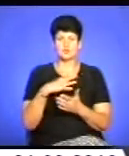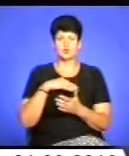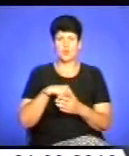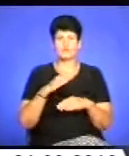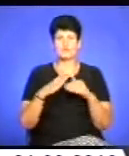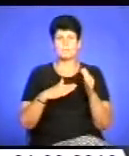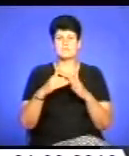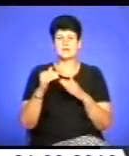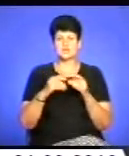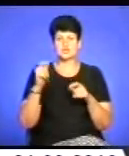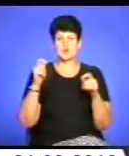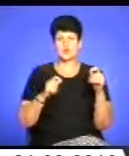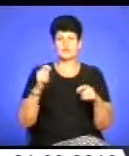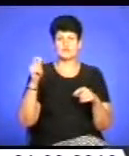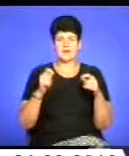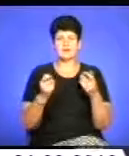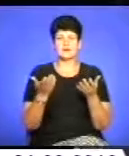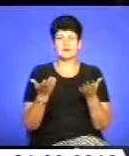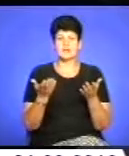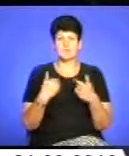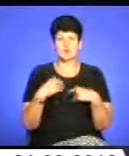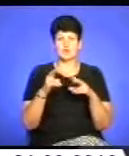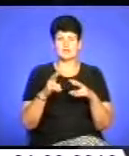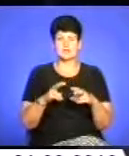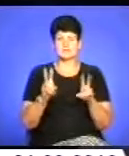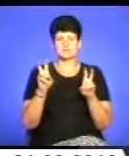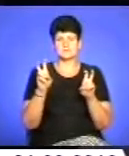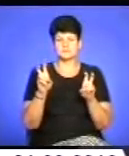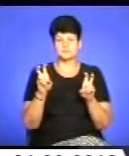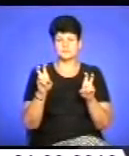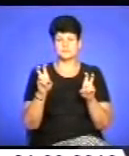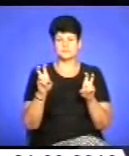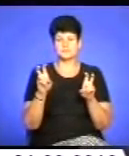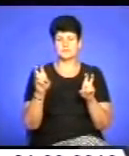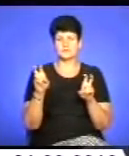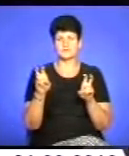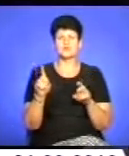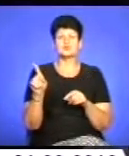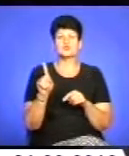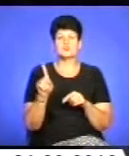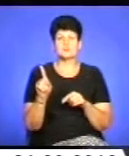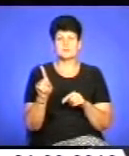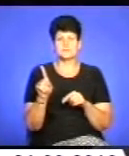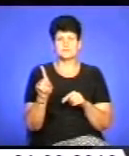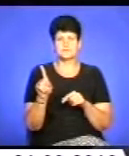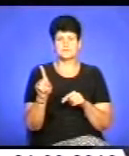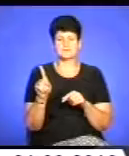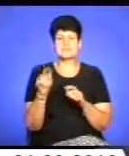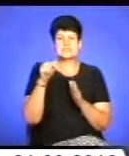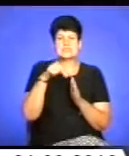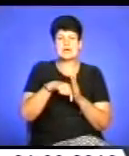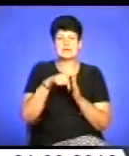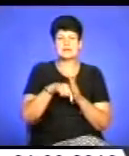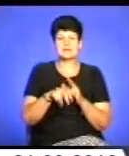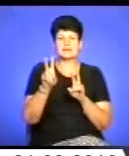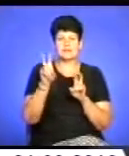духовно-практичні конференції, на яких ми розглядаємо певну тематику. Для того, найперше, щоб заглибитись в